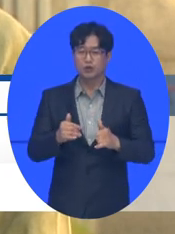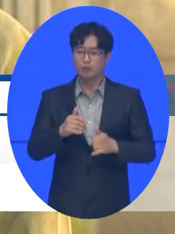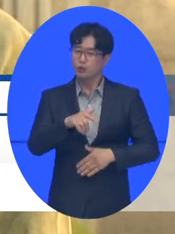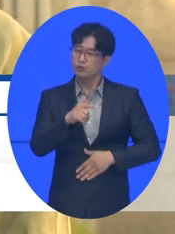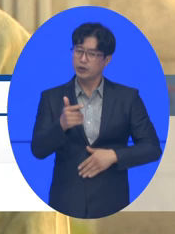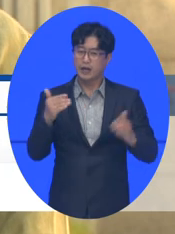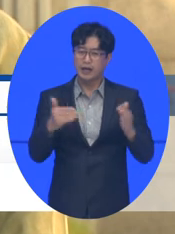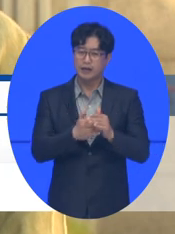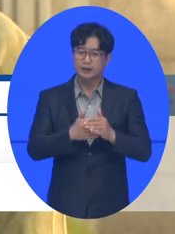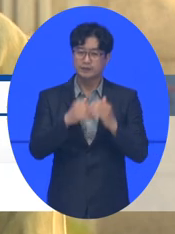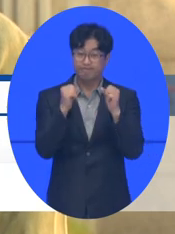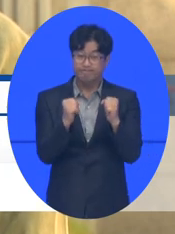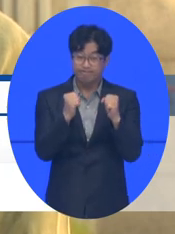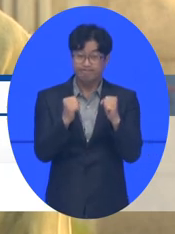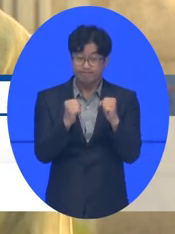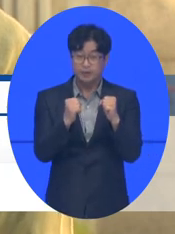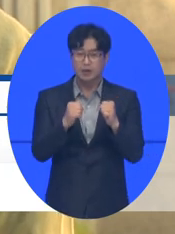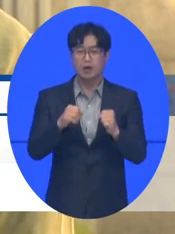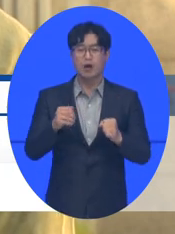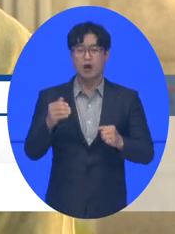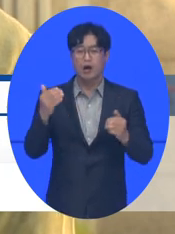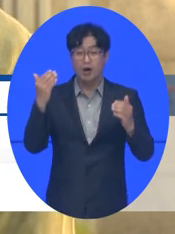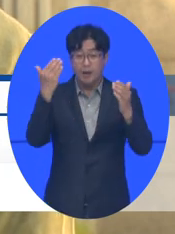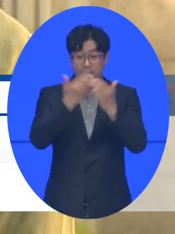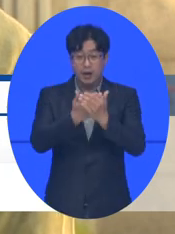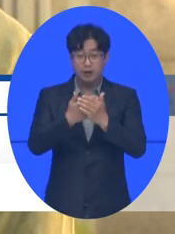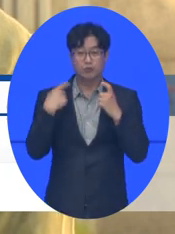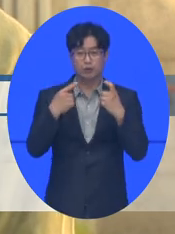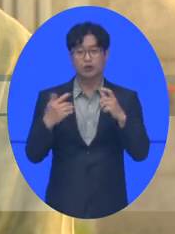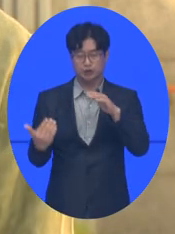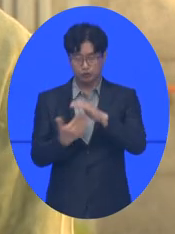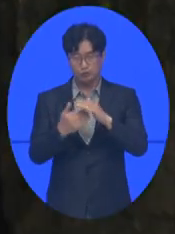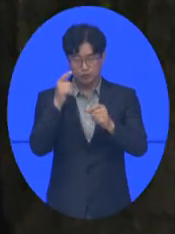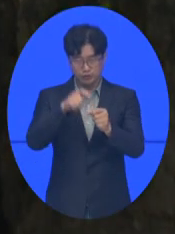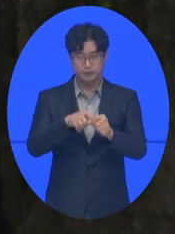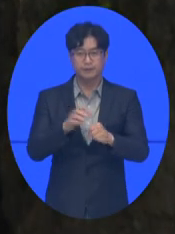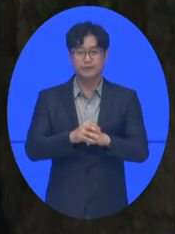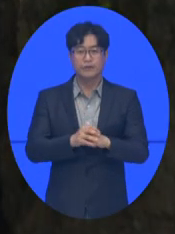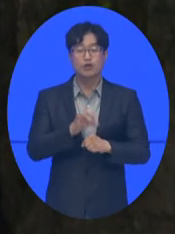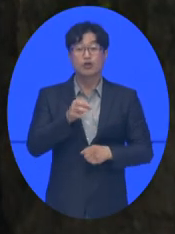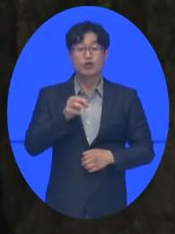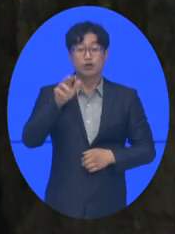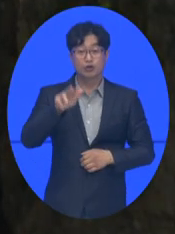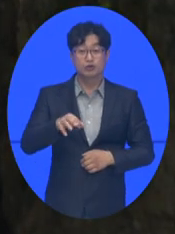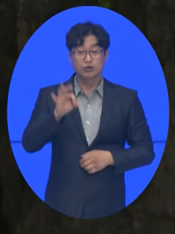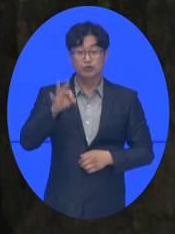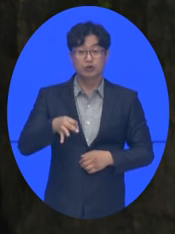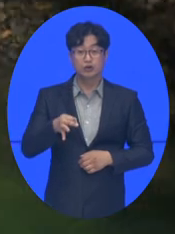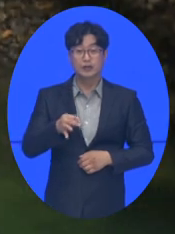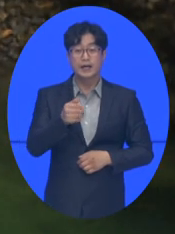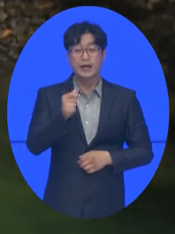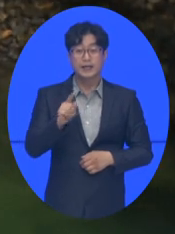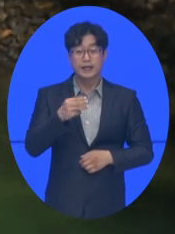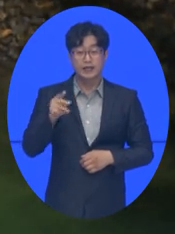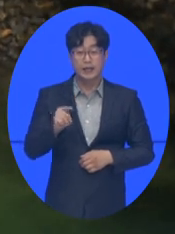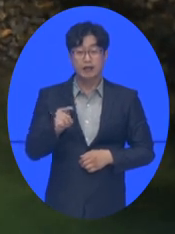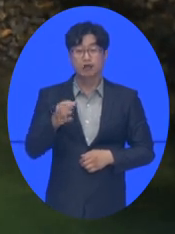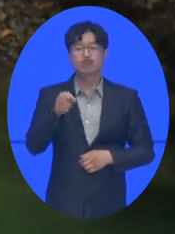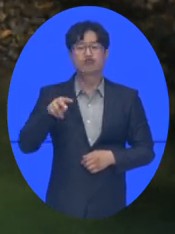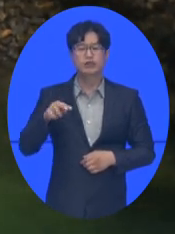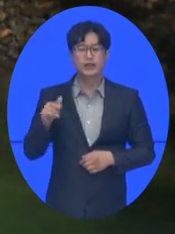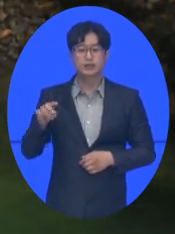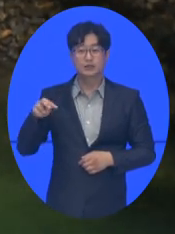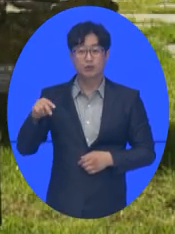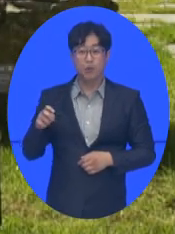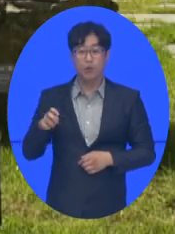좀 저녁까지 좀 체류할 수 있는 야간 관광을 좀 실현하고자. 연천군은 한탄강 유네스코 세계지질공원